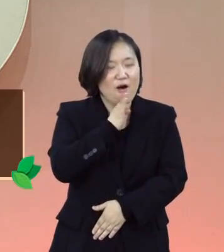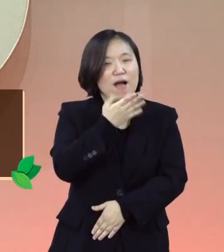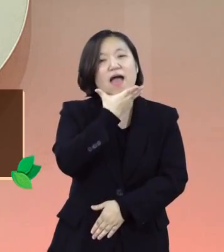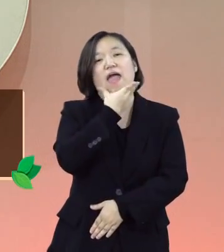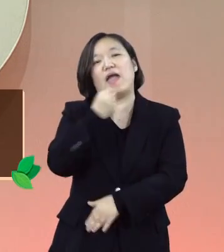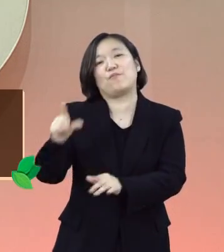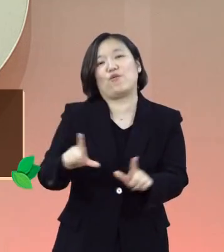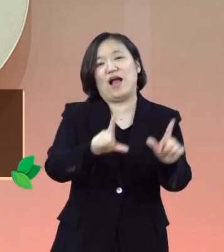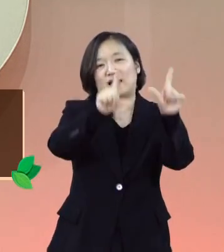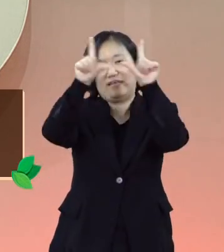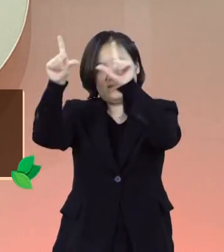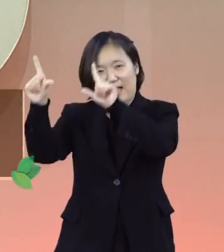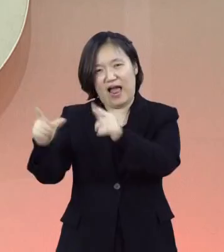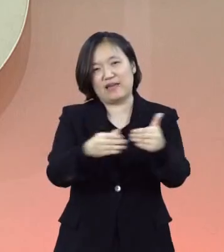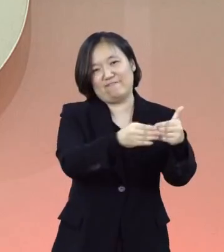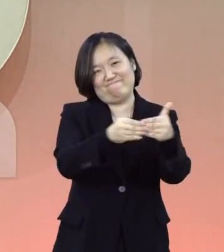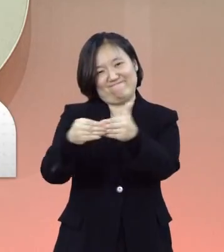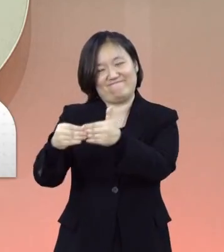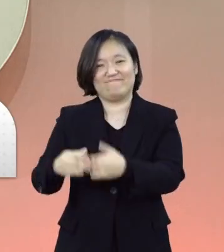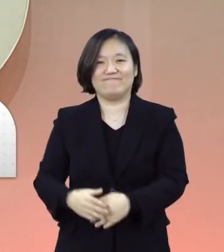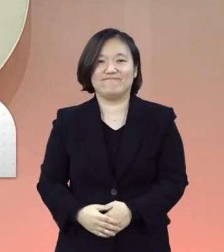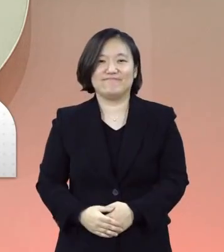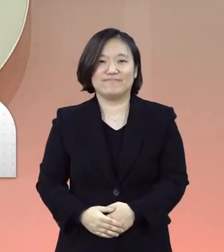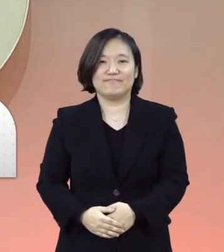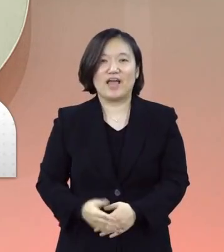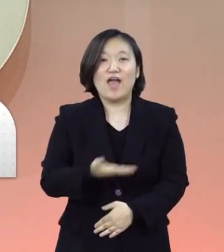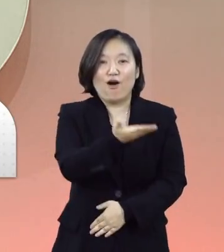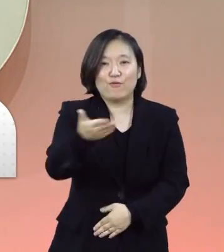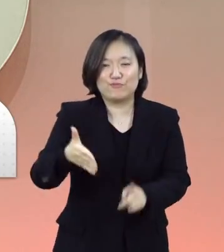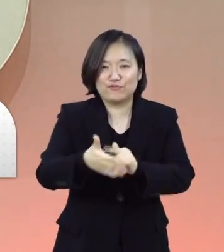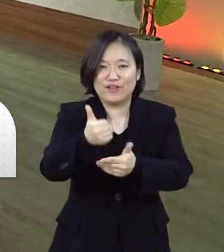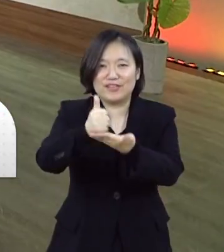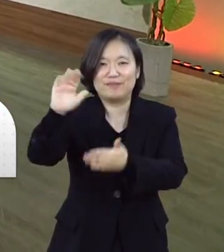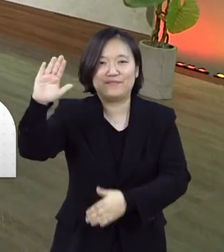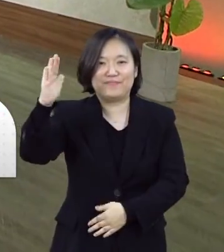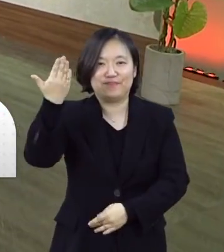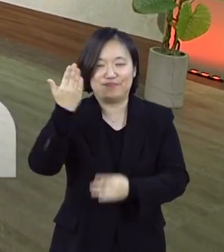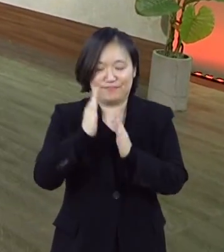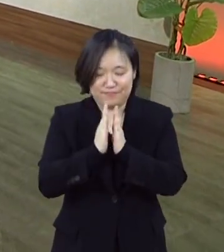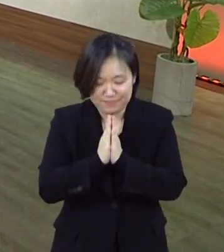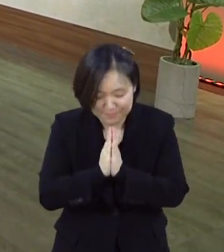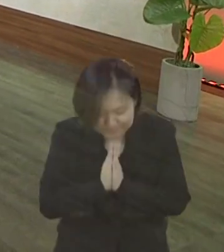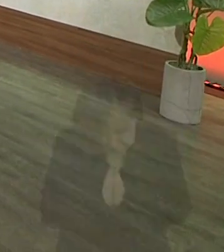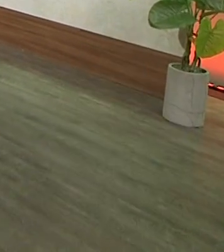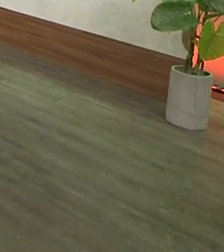길로 이끌어 줄 것입니다. 여러분, 성불하십시오.